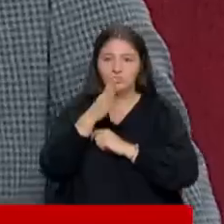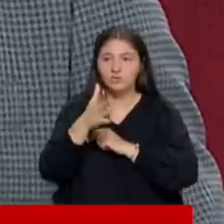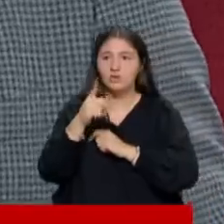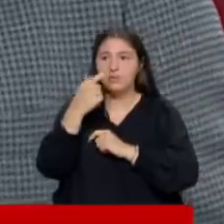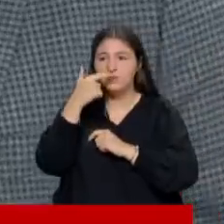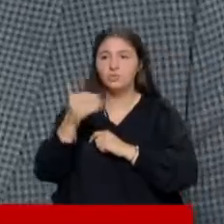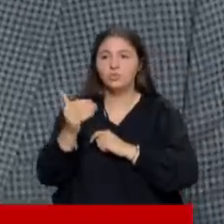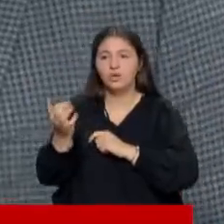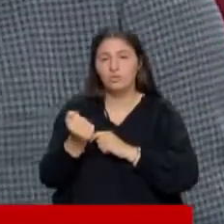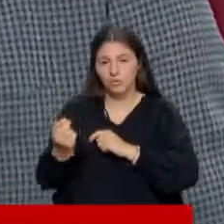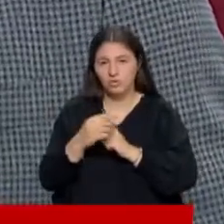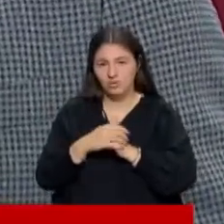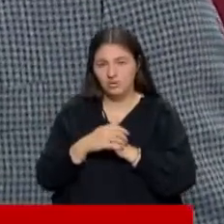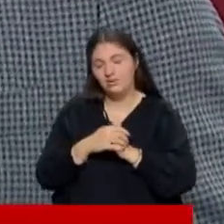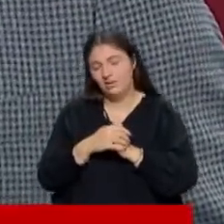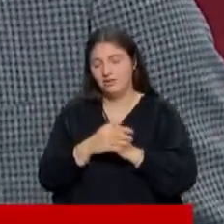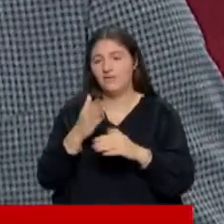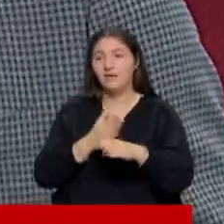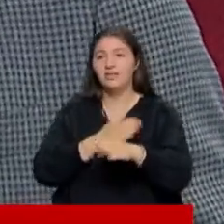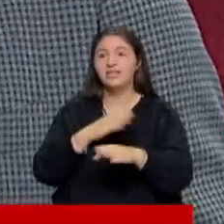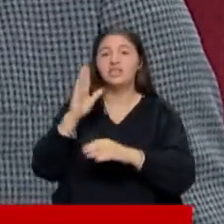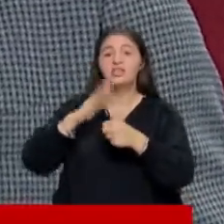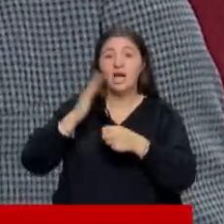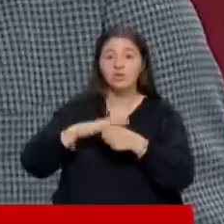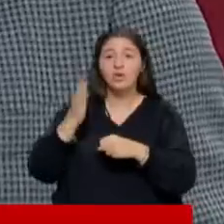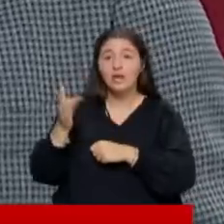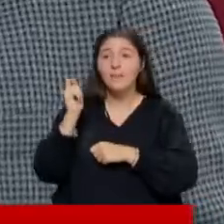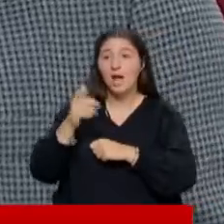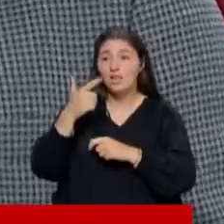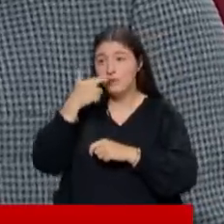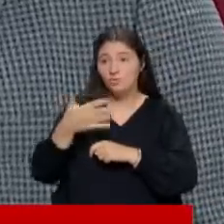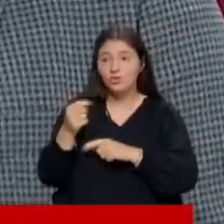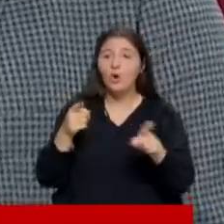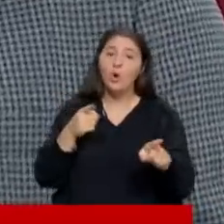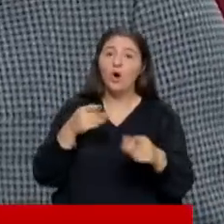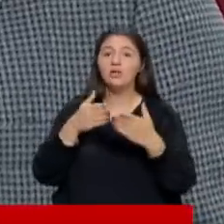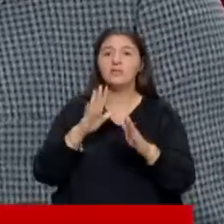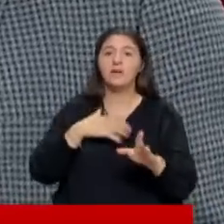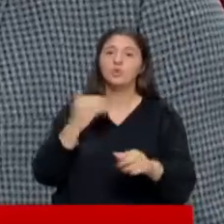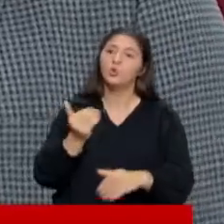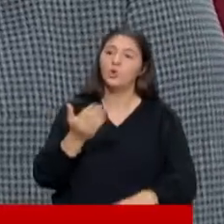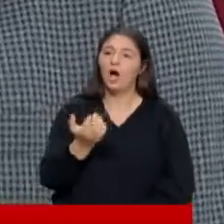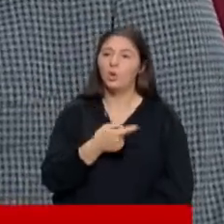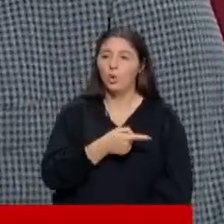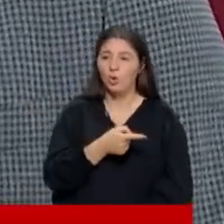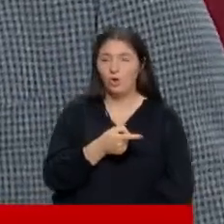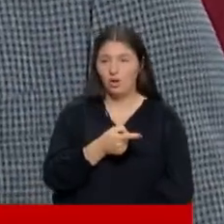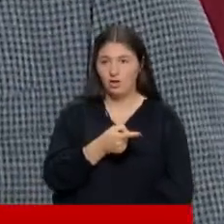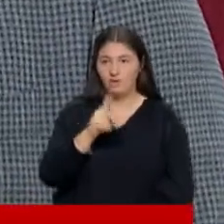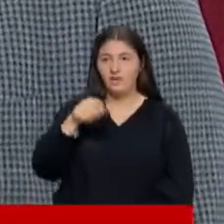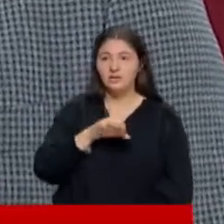mazotu ucuza kullanıyorlar yani vatandaş traktörüne pahalı mazot alıyor o yat sahipleri ucuz yani